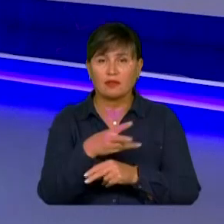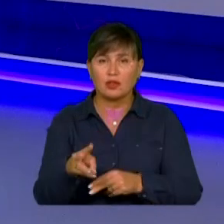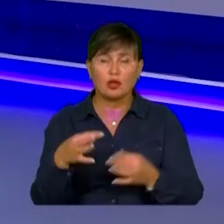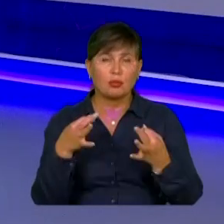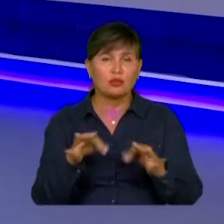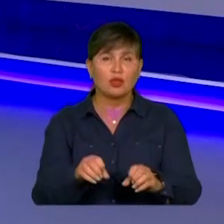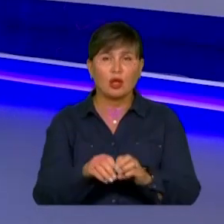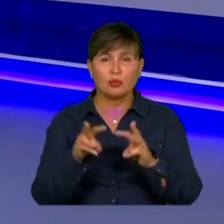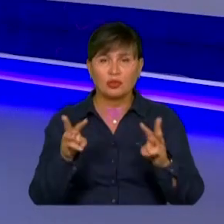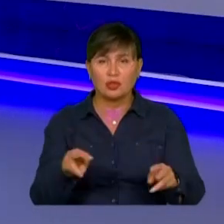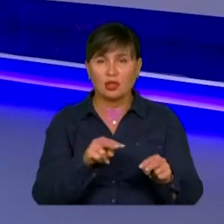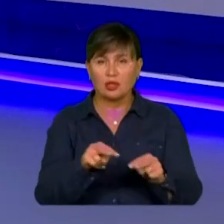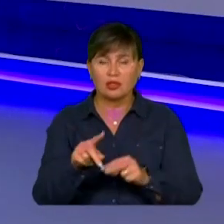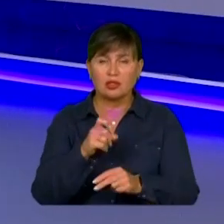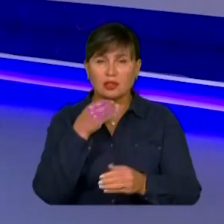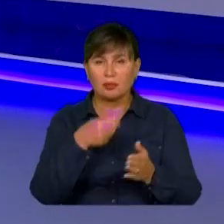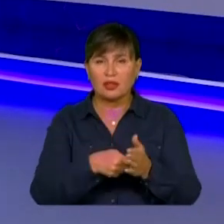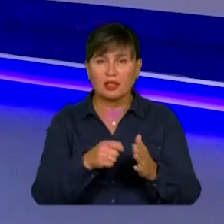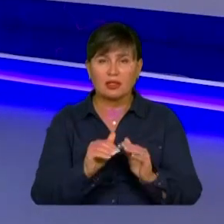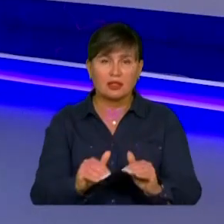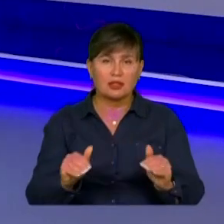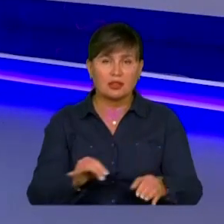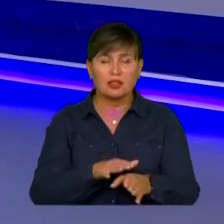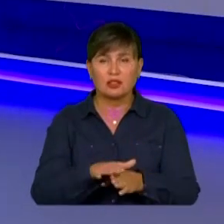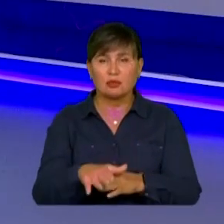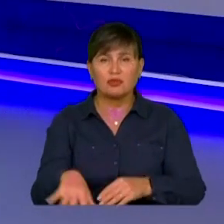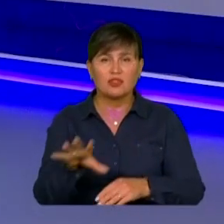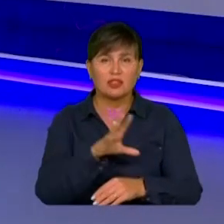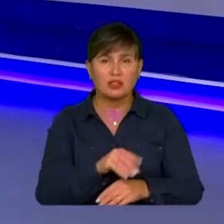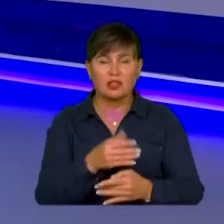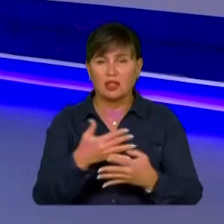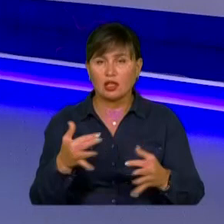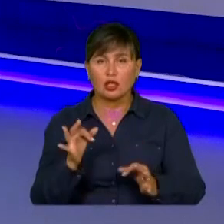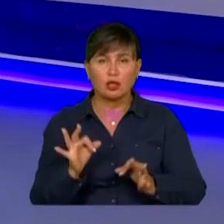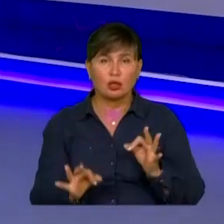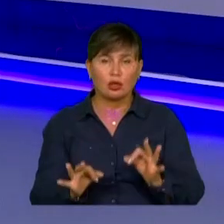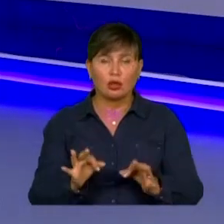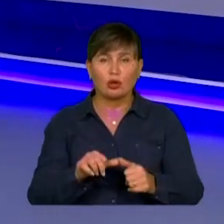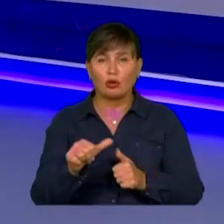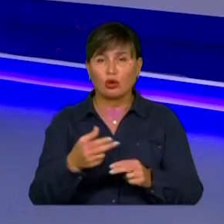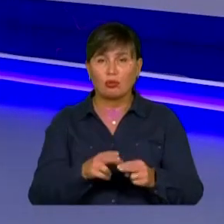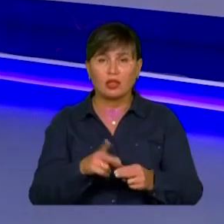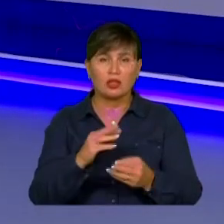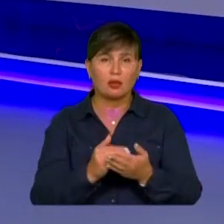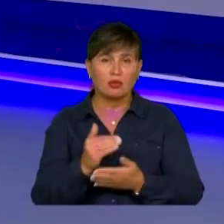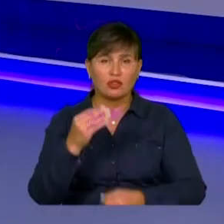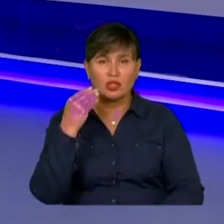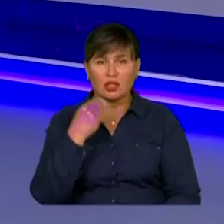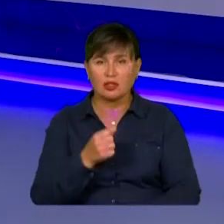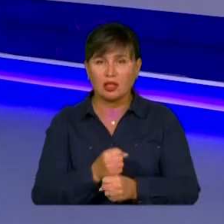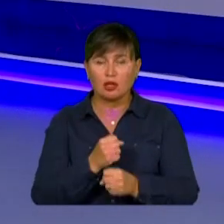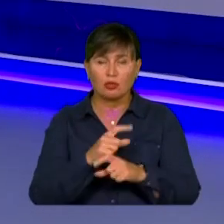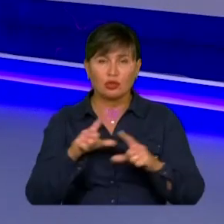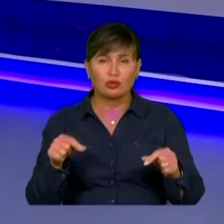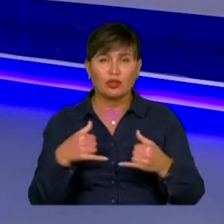позволит обеспечивать контроль за питанием детей и соблюдением всех санитарных норм. Помимо этого, для повышения качества работы